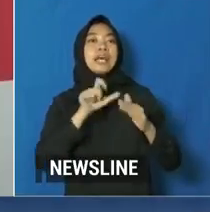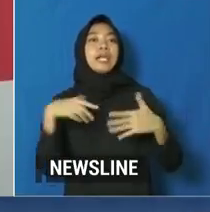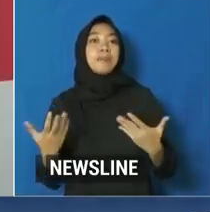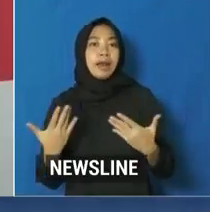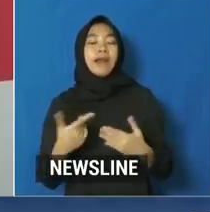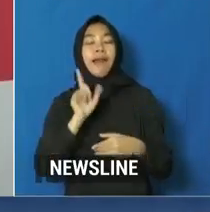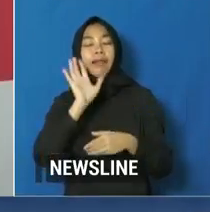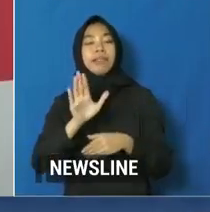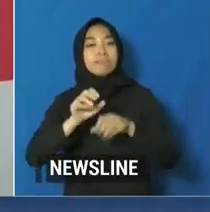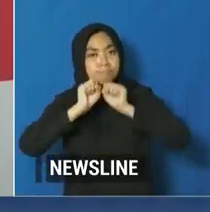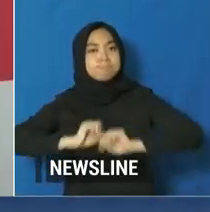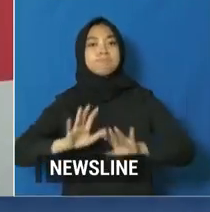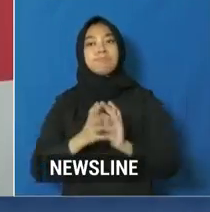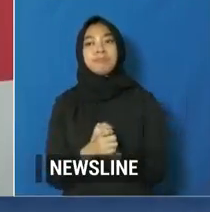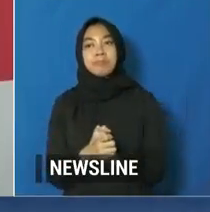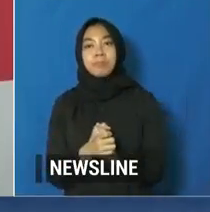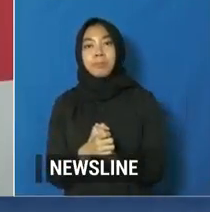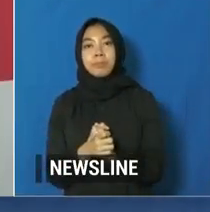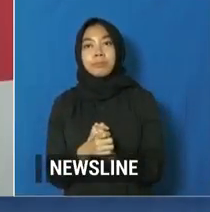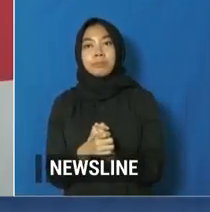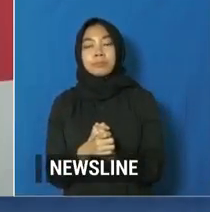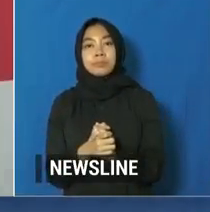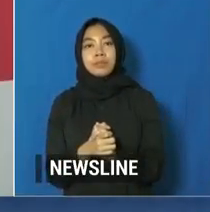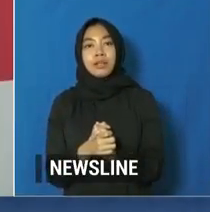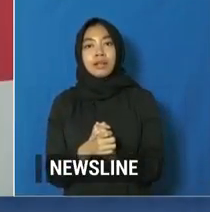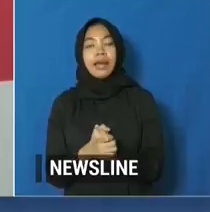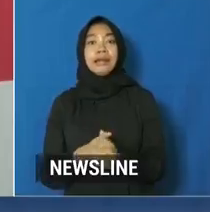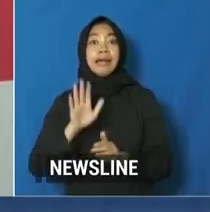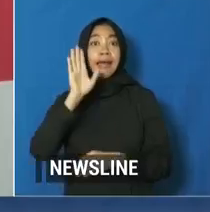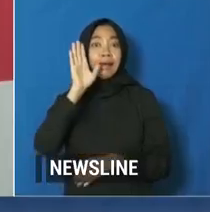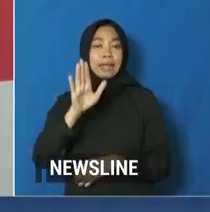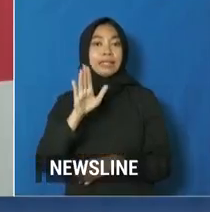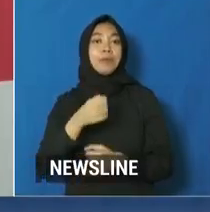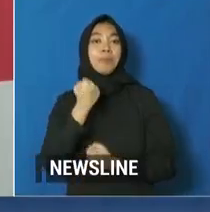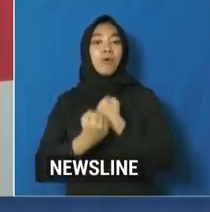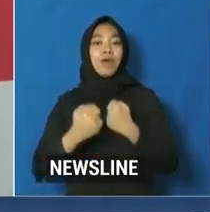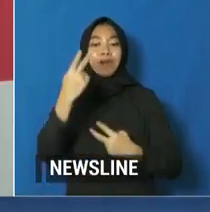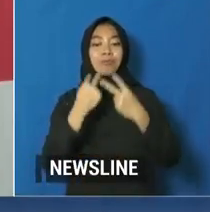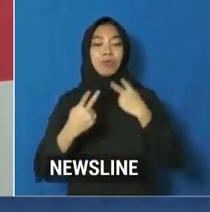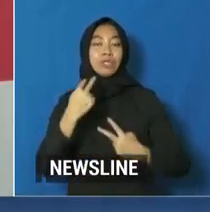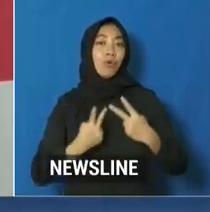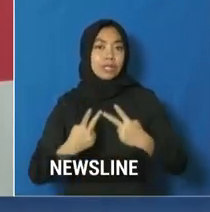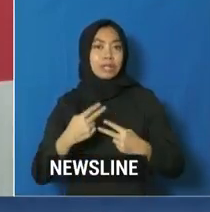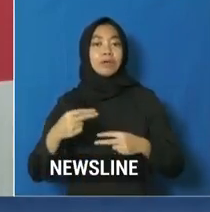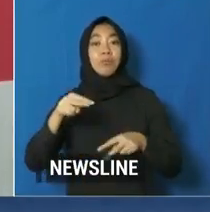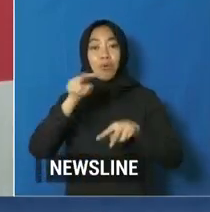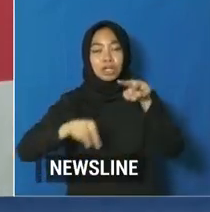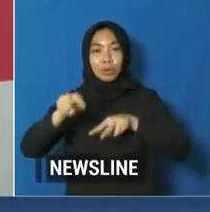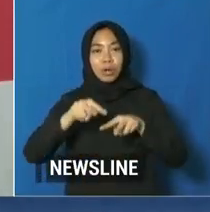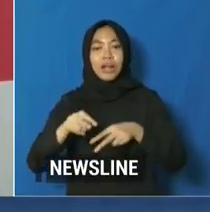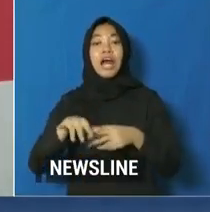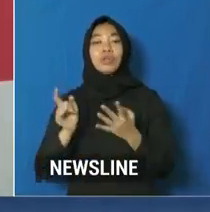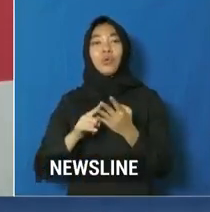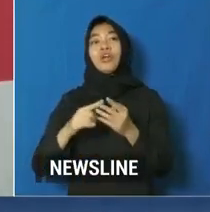self-isolation, dan ditambah dengan sarana untuk bisa melakukan monitoring dengan baik dan konsultasi secara